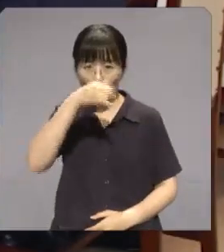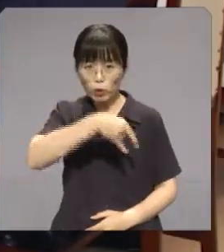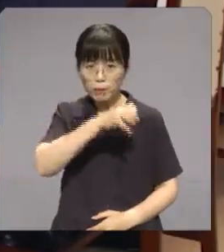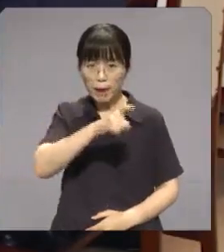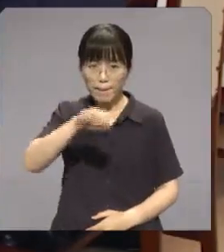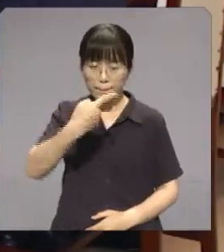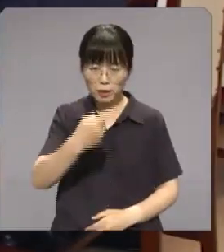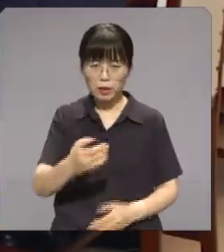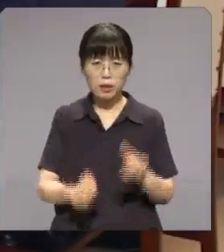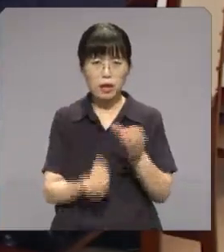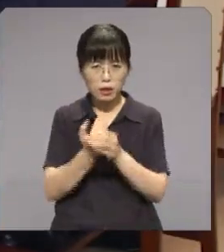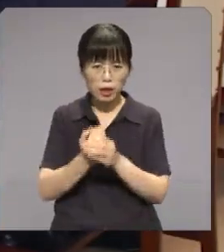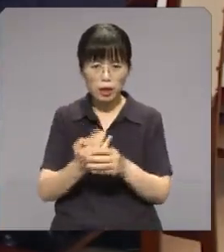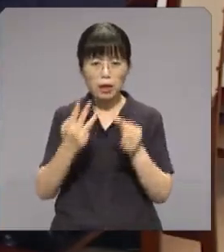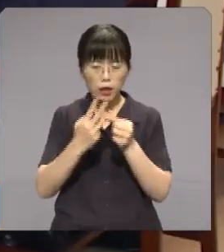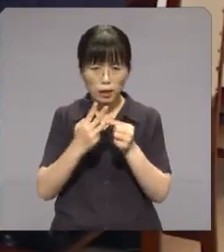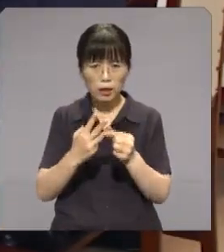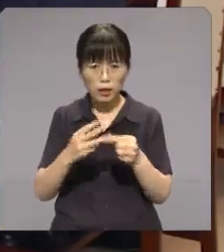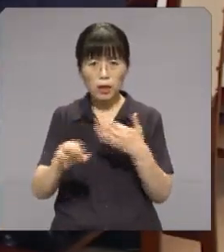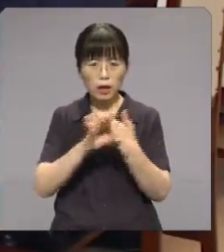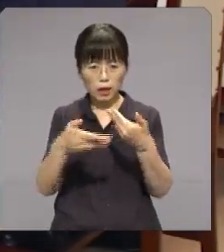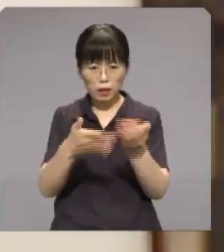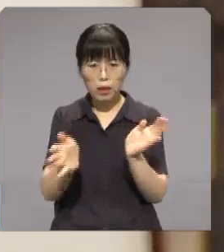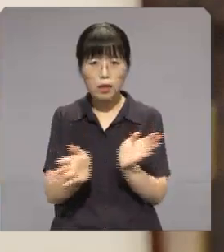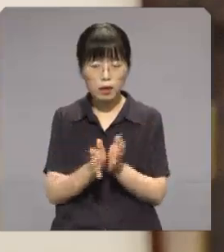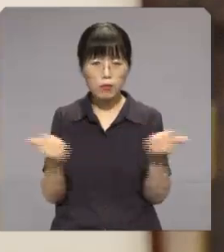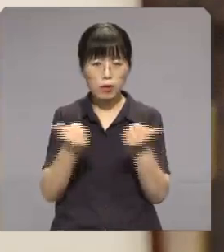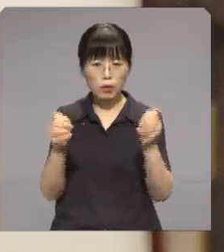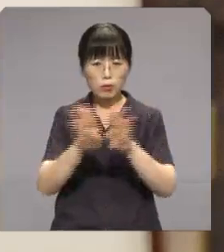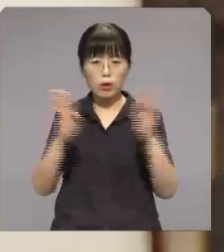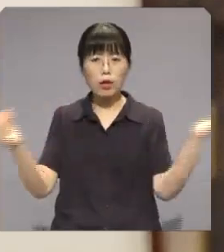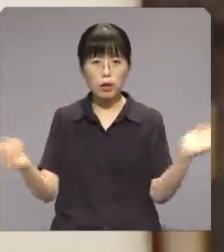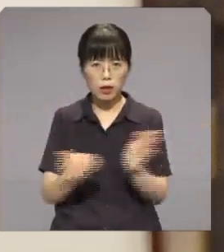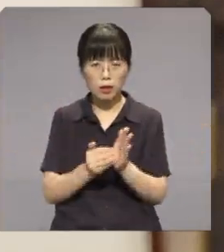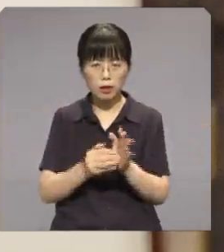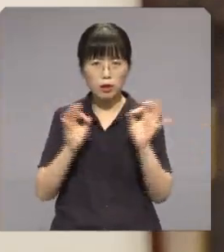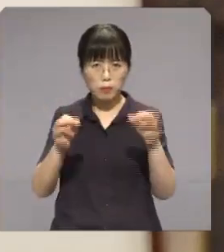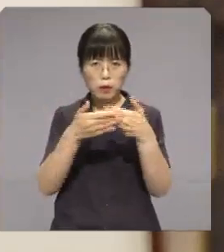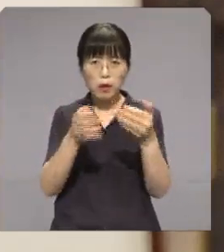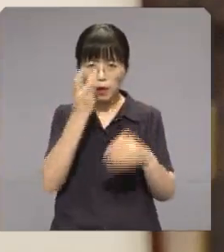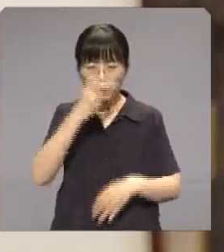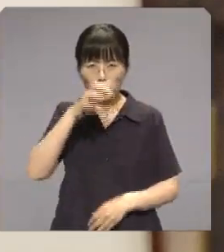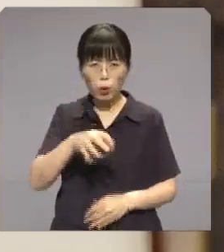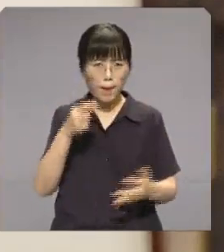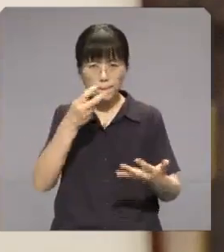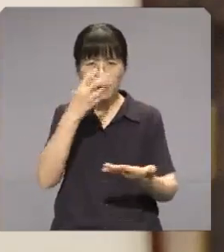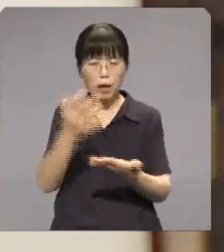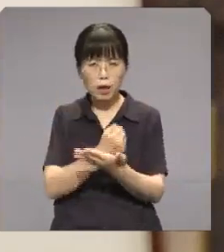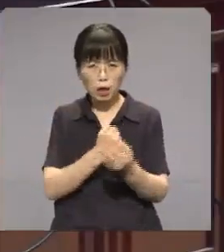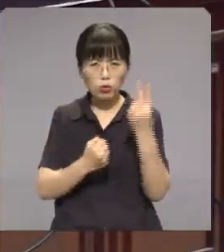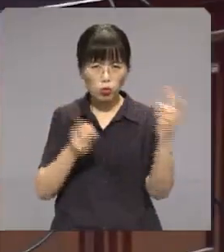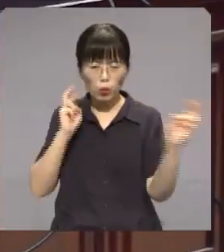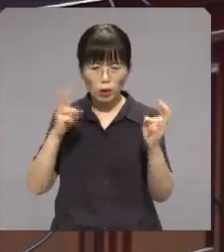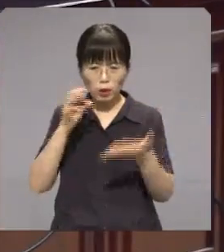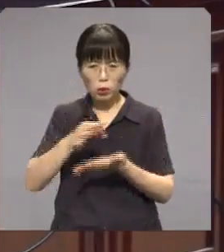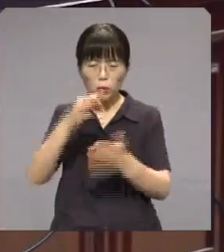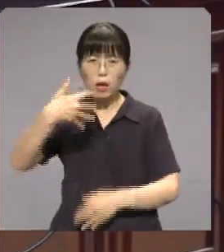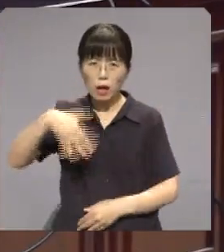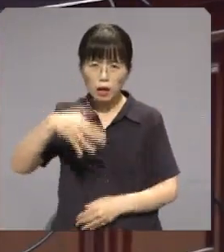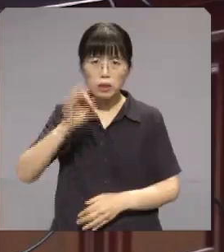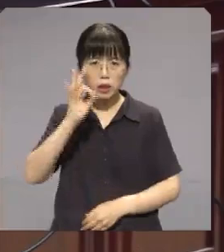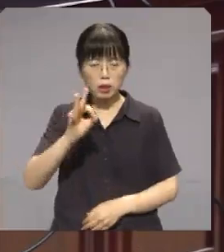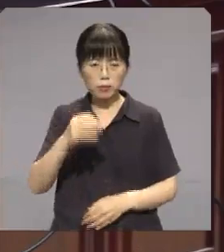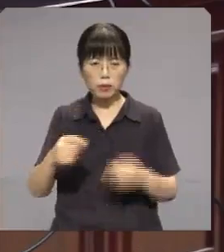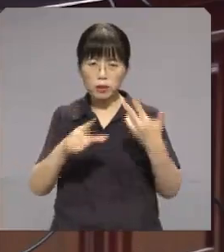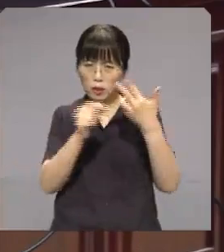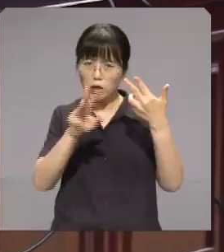사태와 관련한 세 번째 관계부처 TF회의도 열렸습니다. 금융감독원이 파악한 두 회사의 미정산 금액은